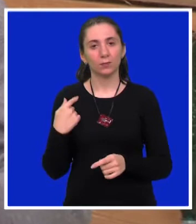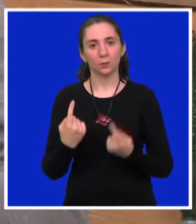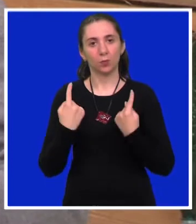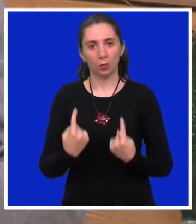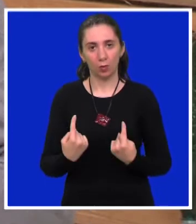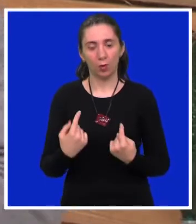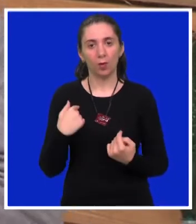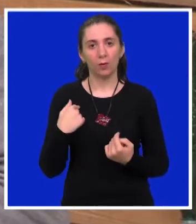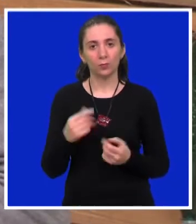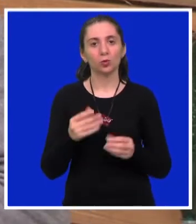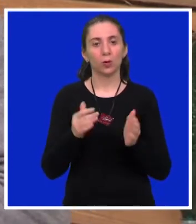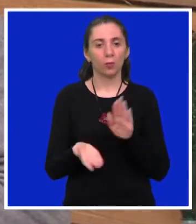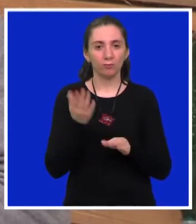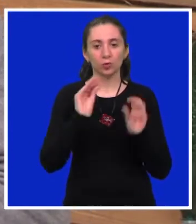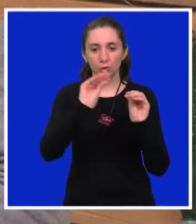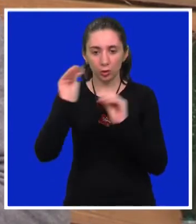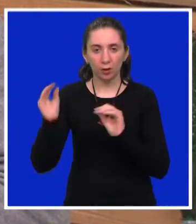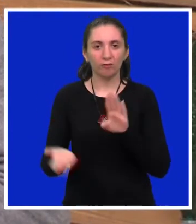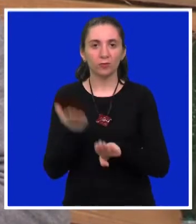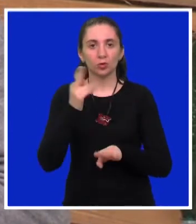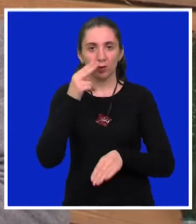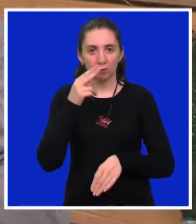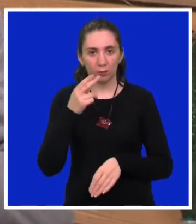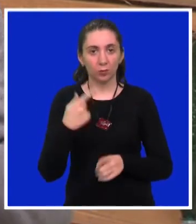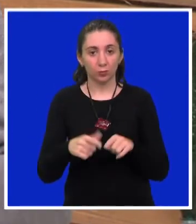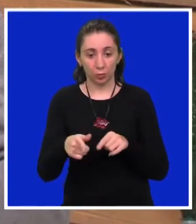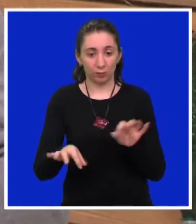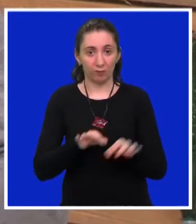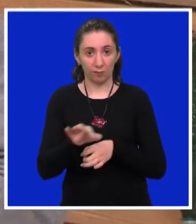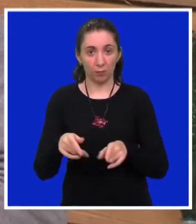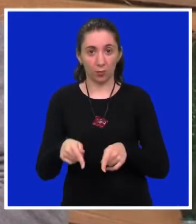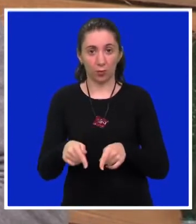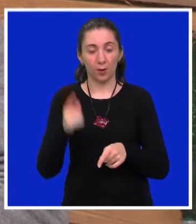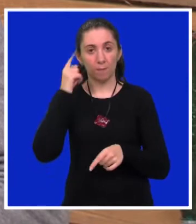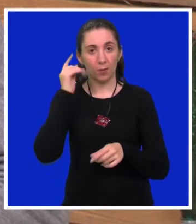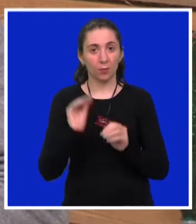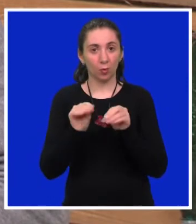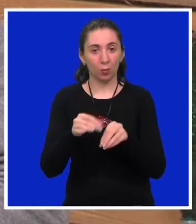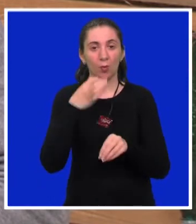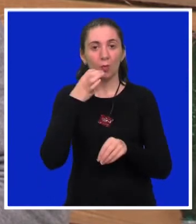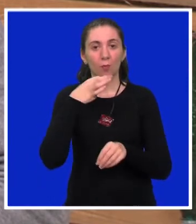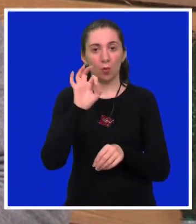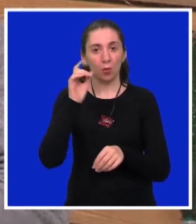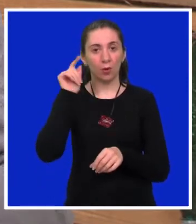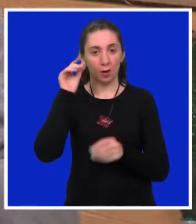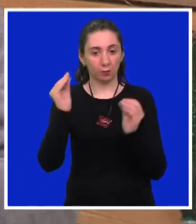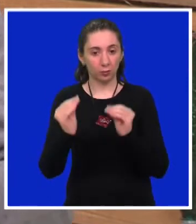zato i postavili da ćemo ići edukacijom i informiranjem i zato ovaj projekt Pametno odloži, bolje Karlovac složi je po meni